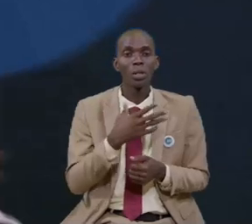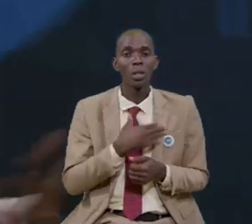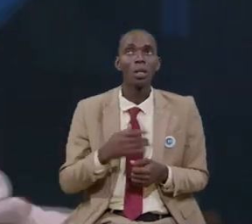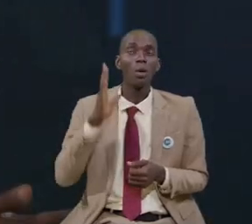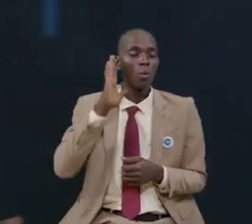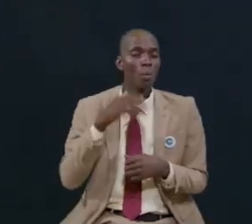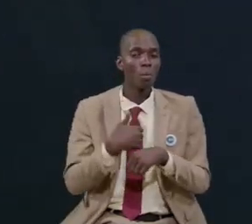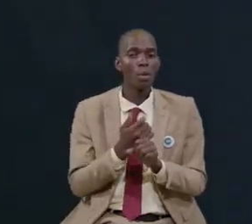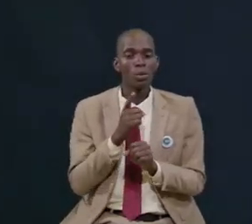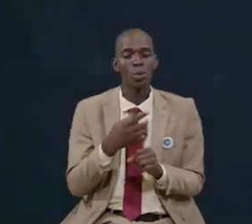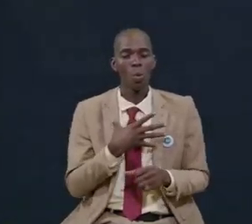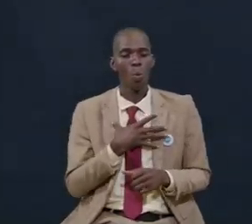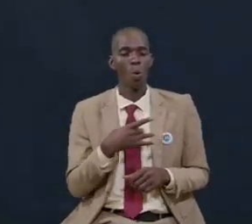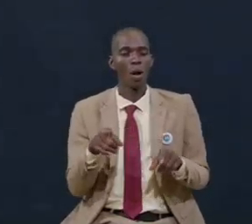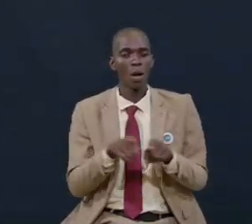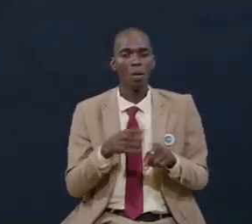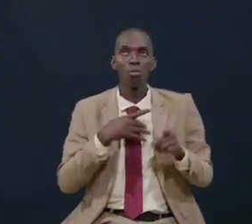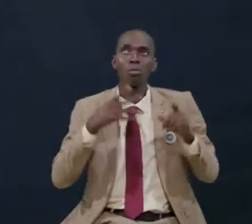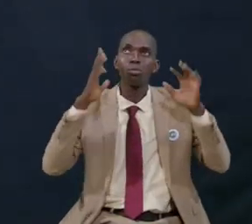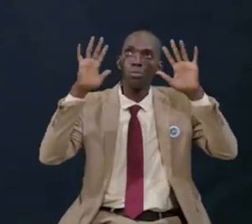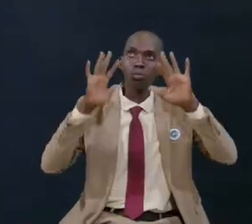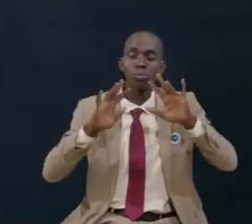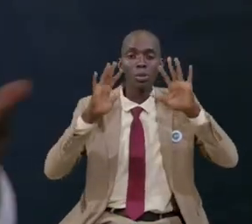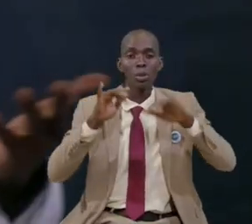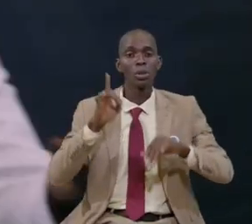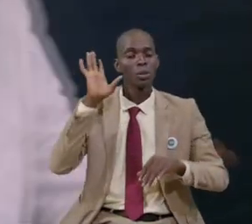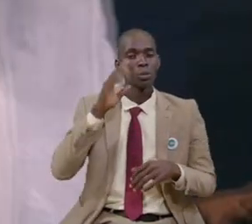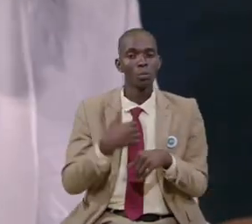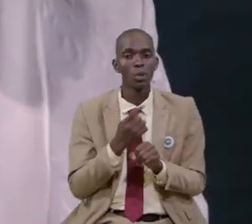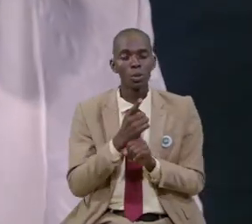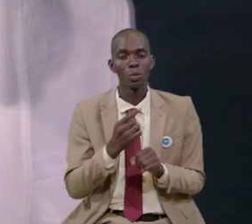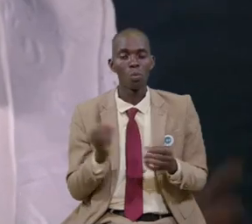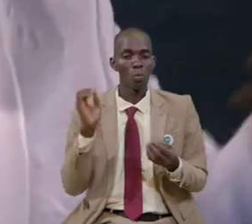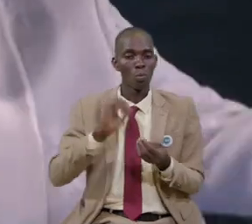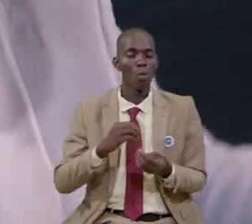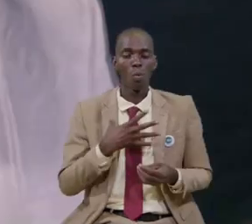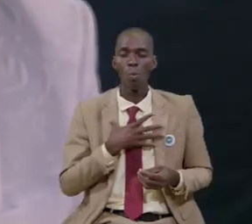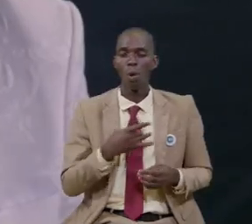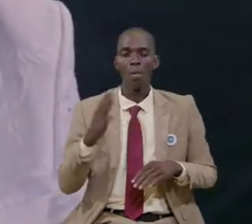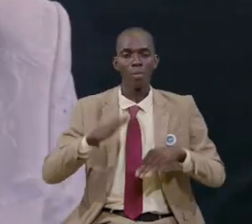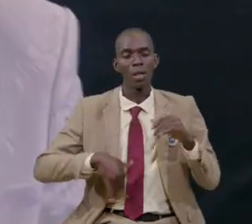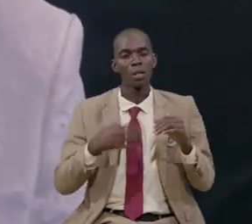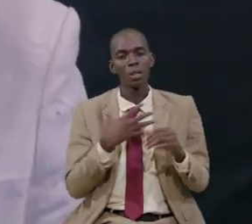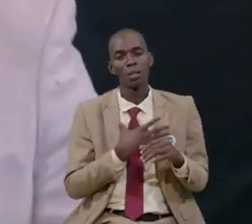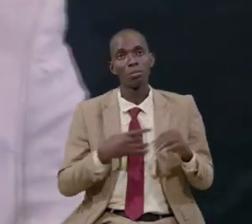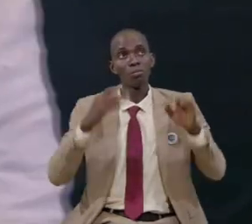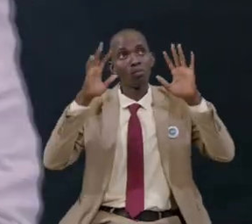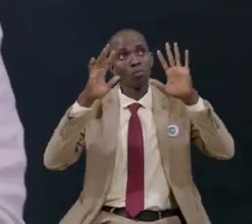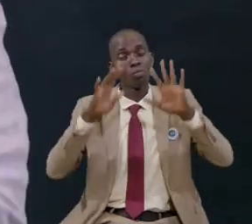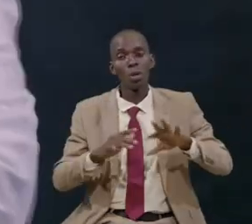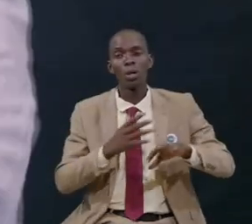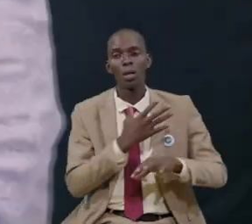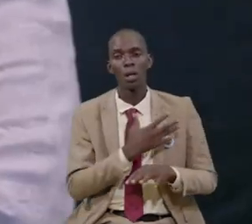aussi blanc que la neige. Au fait, il vous rendra plus blanc que la neige. L'espoir que vous avez,